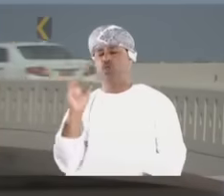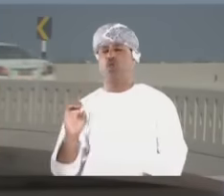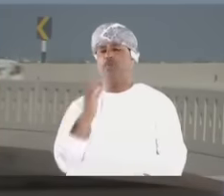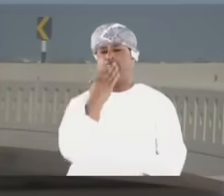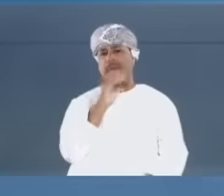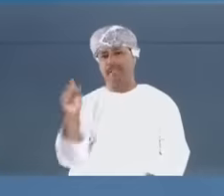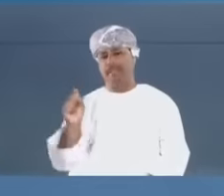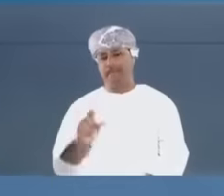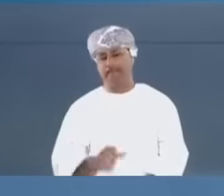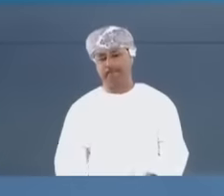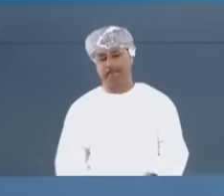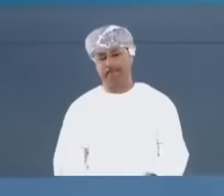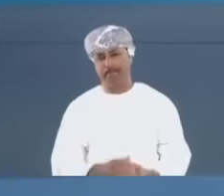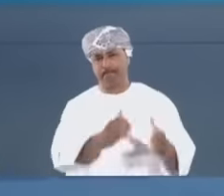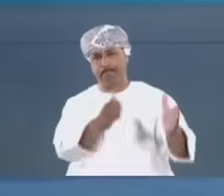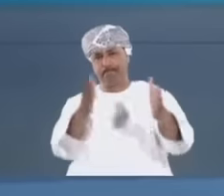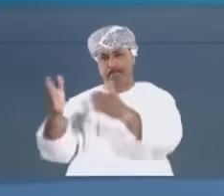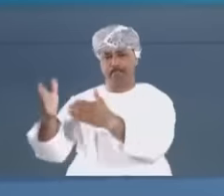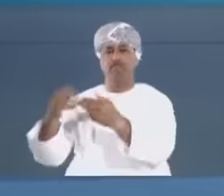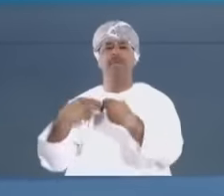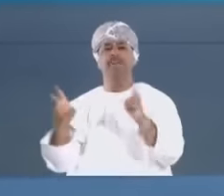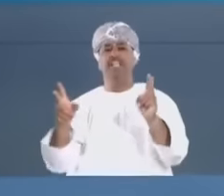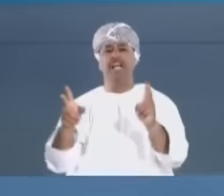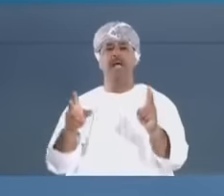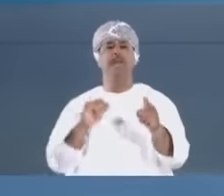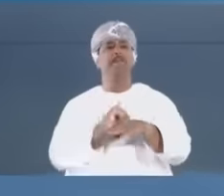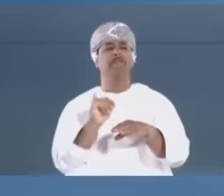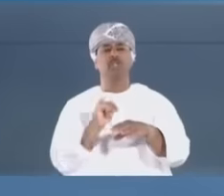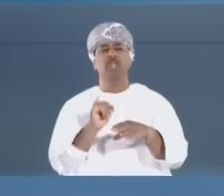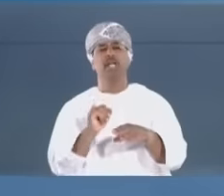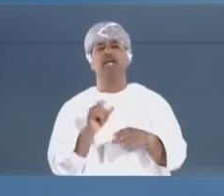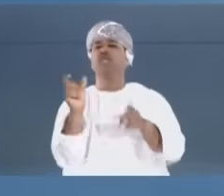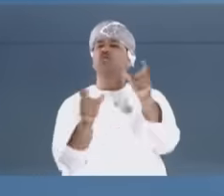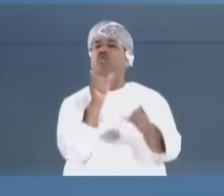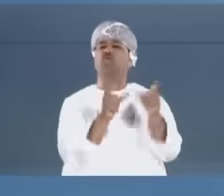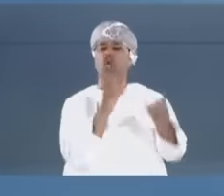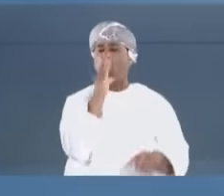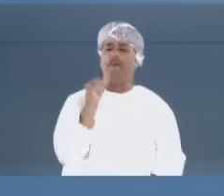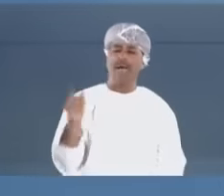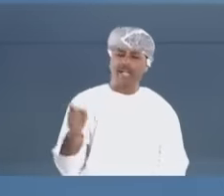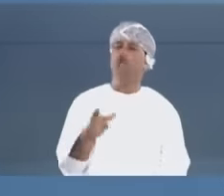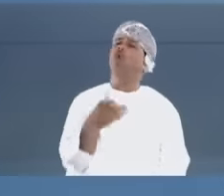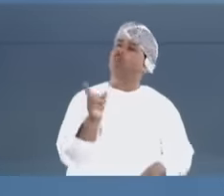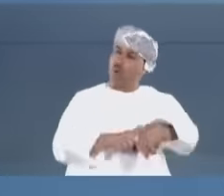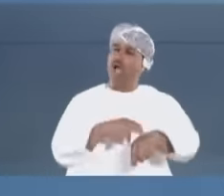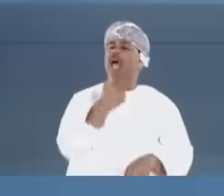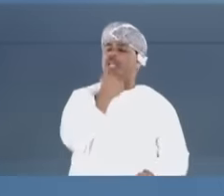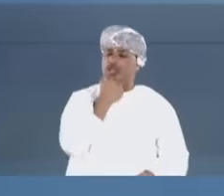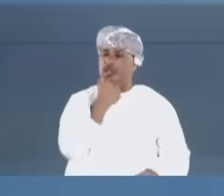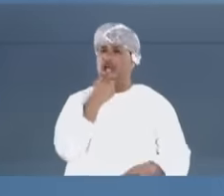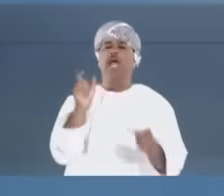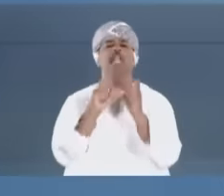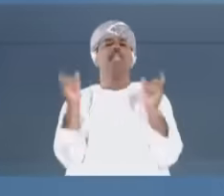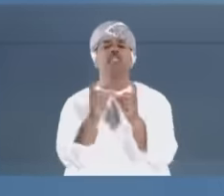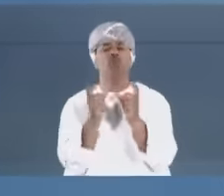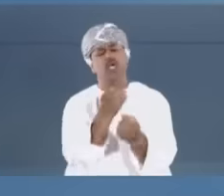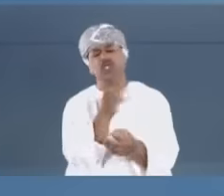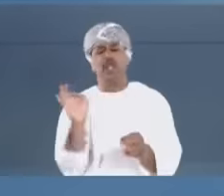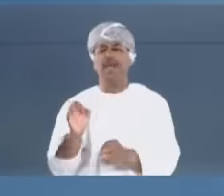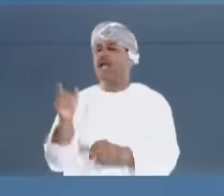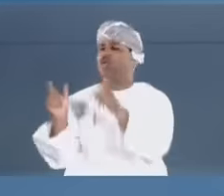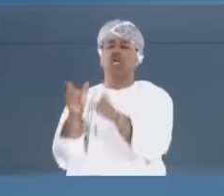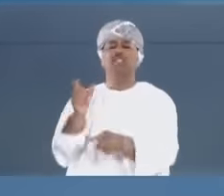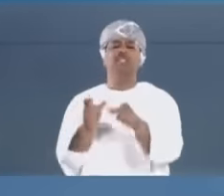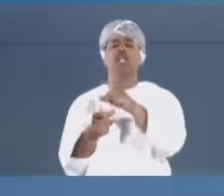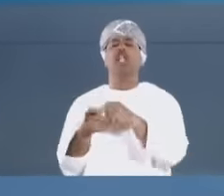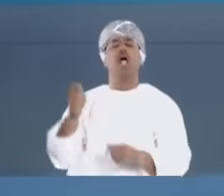الباطنة. فتح الاستثمار أمام المستثمر المحلي والأجنبي وعقد ندوة شاملة لرجال الأعمال